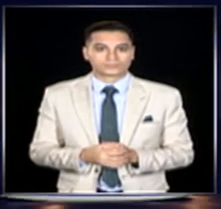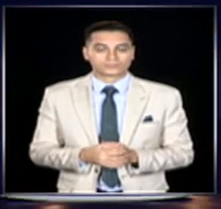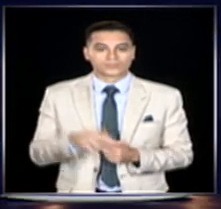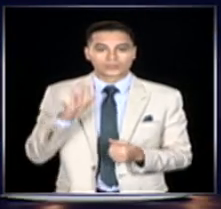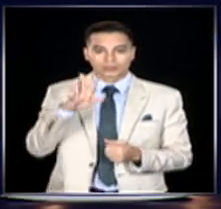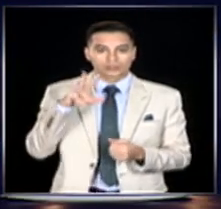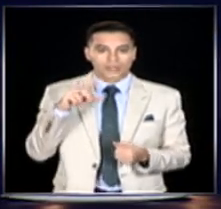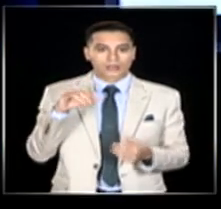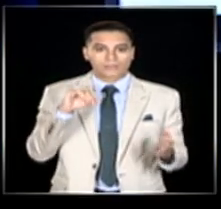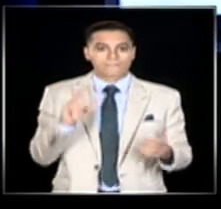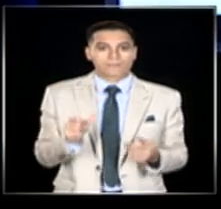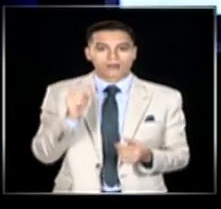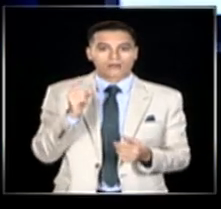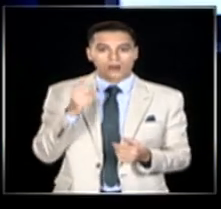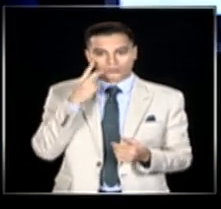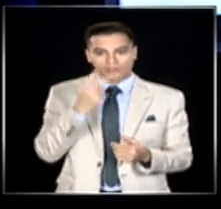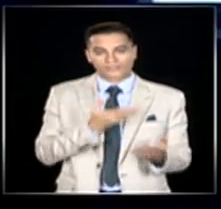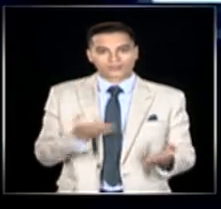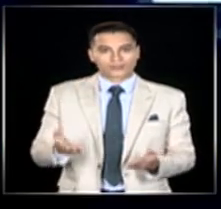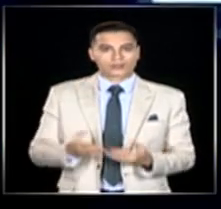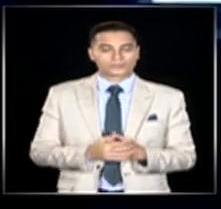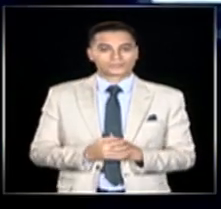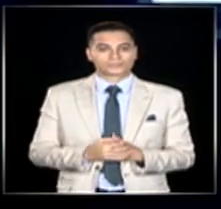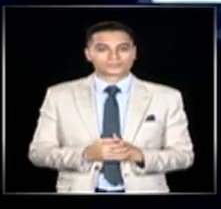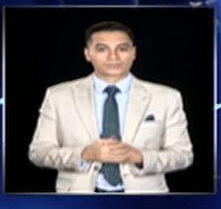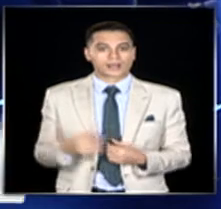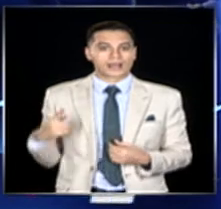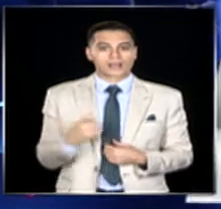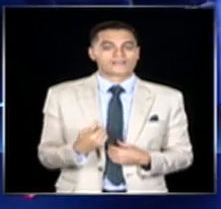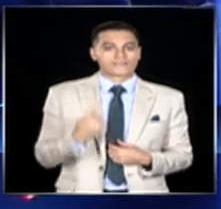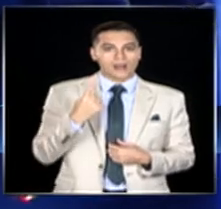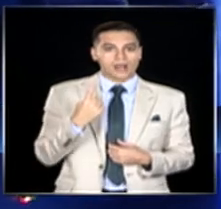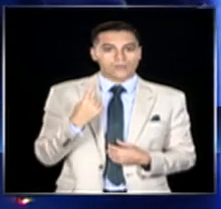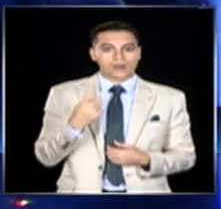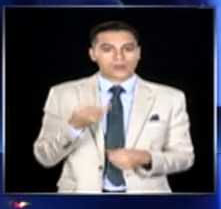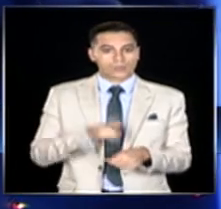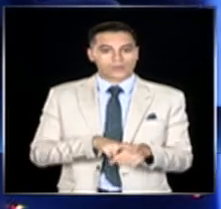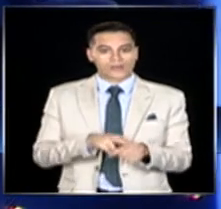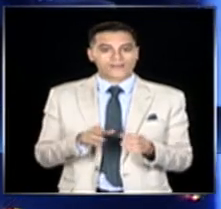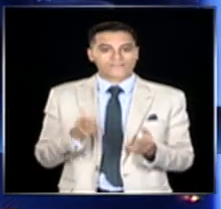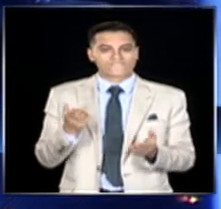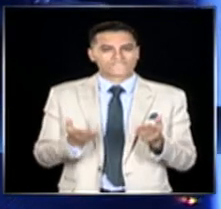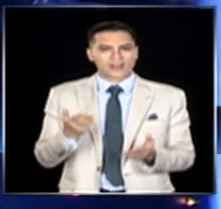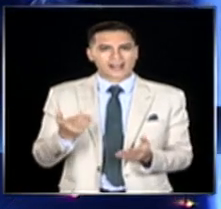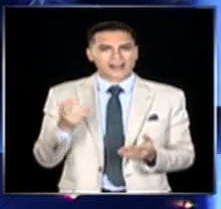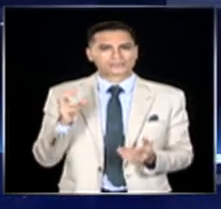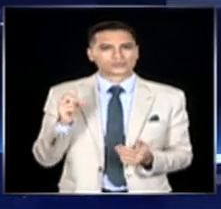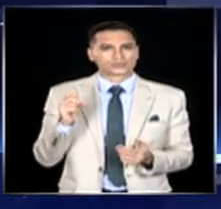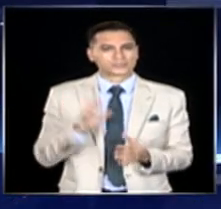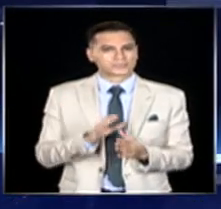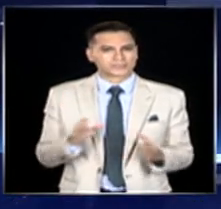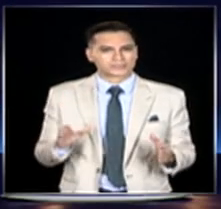شهد ومنار، منار وشهد، اتفضلوا. الهدف الأول والفرق 25 نقطة.